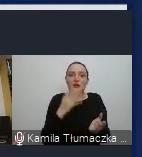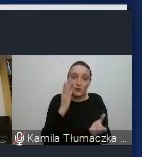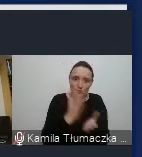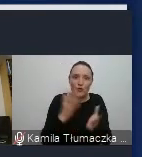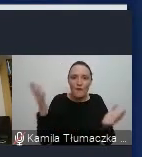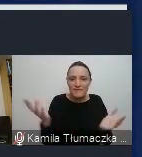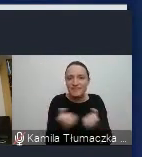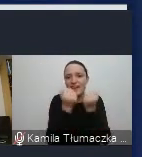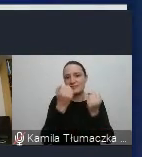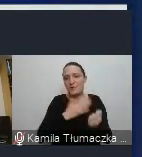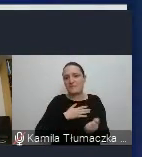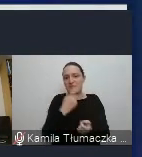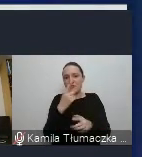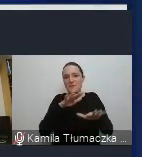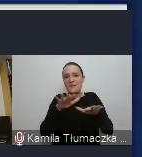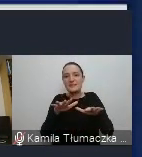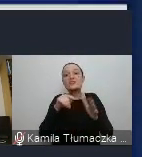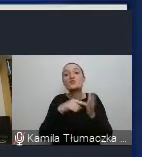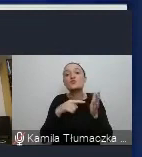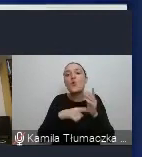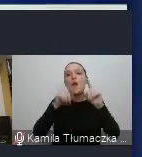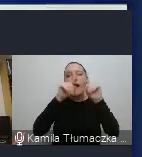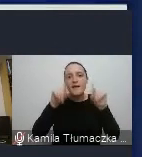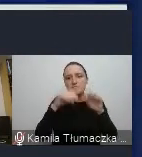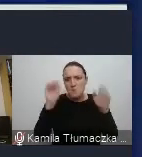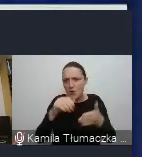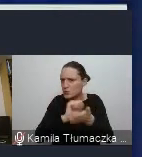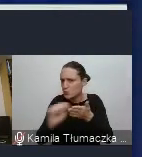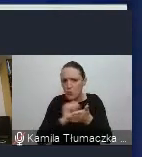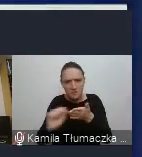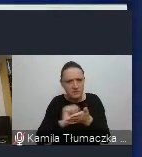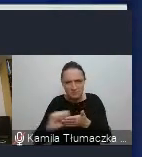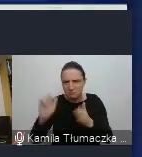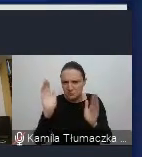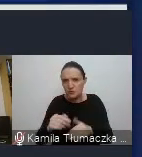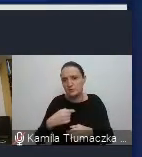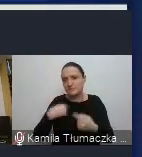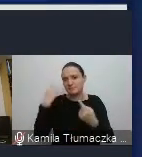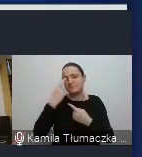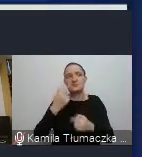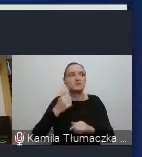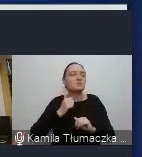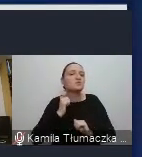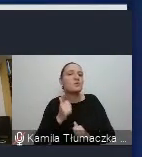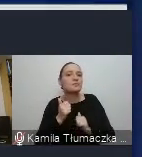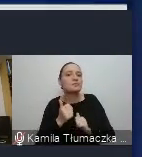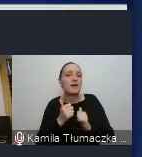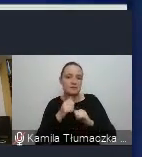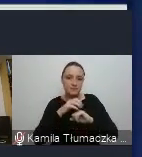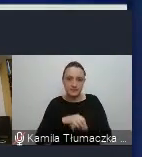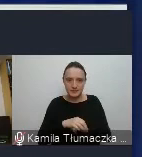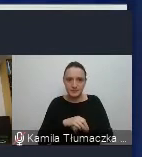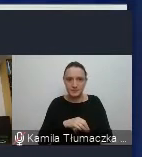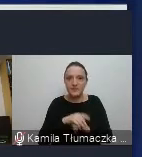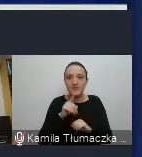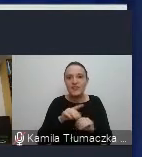tutaj w jednym miejscu, to są karty, które można sobie wydrukować i naprawdę uważam, że są rewelacyjne. Szczególnie tutaj